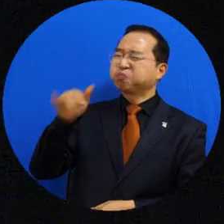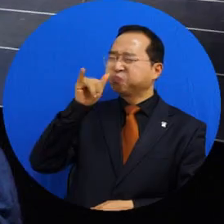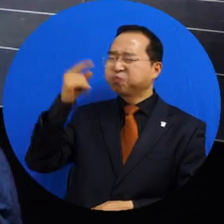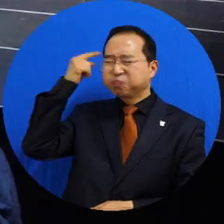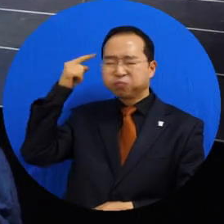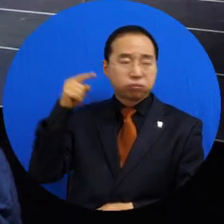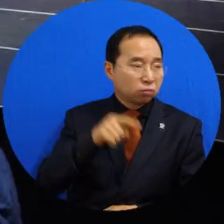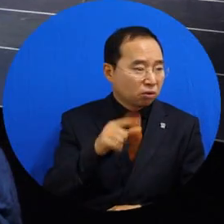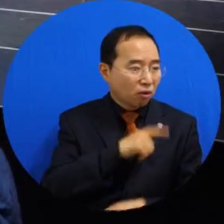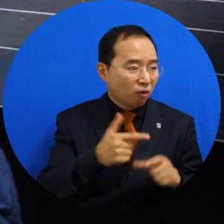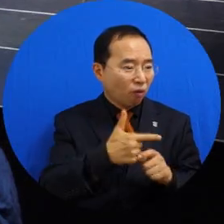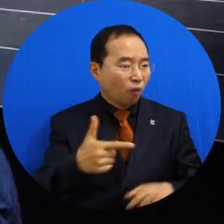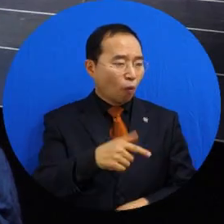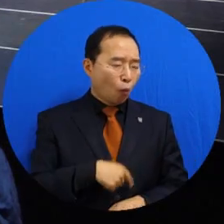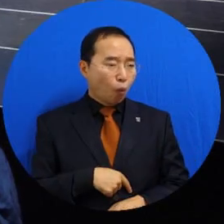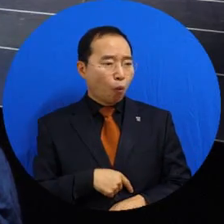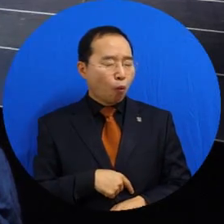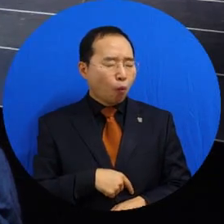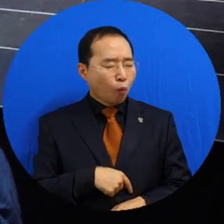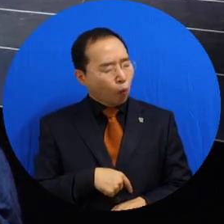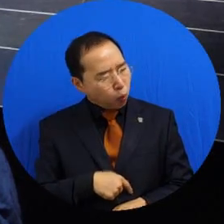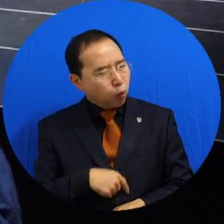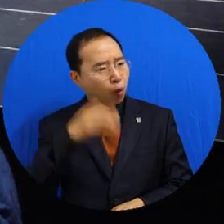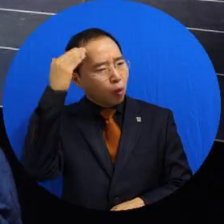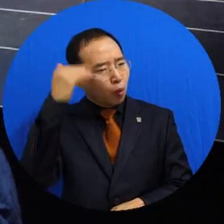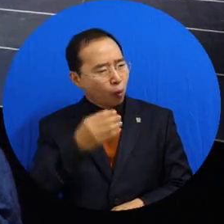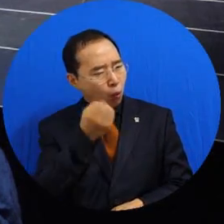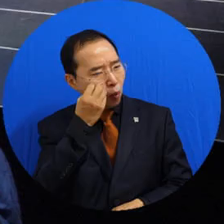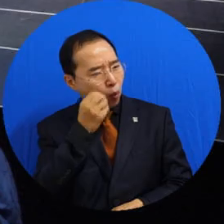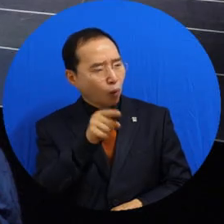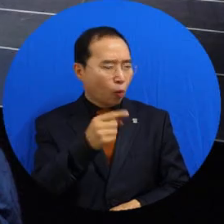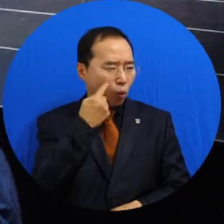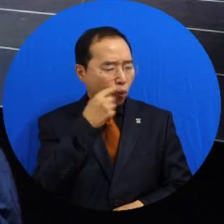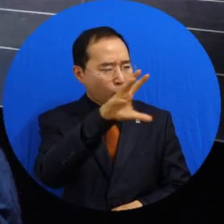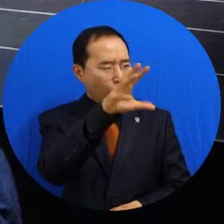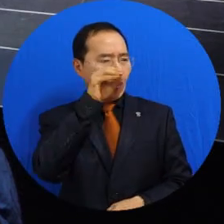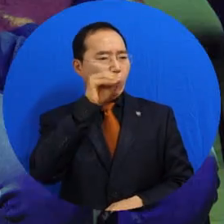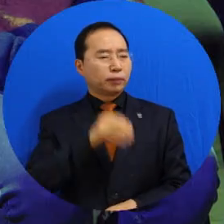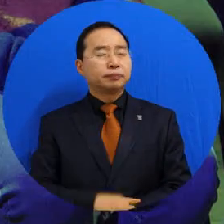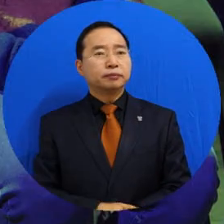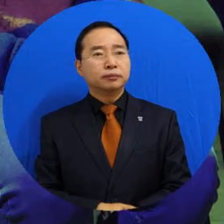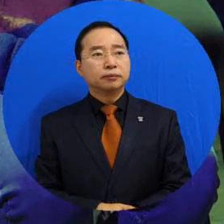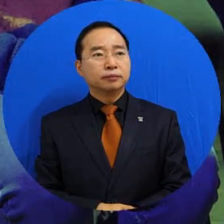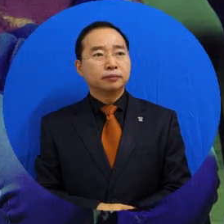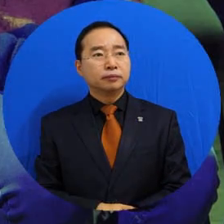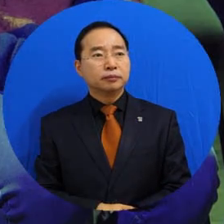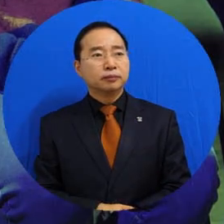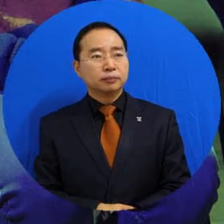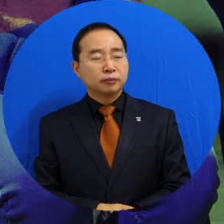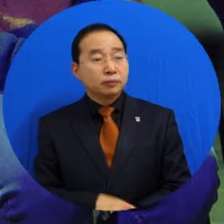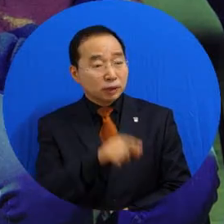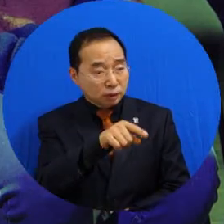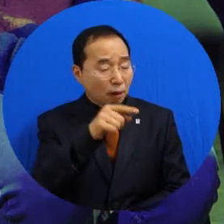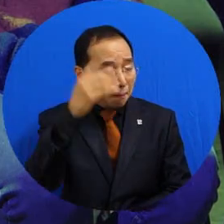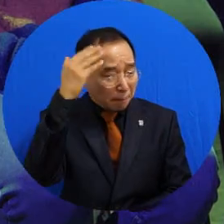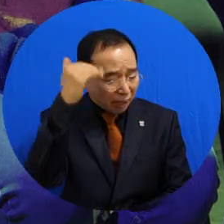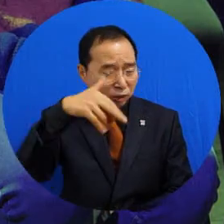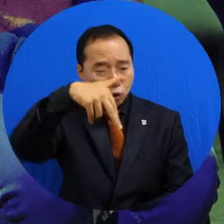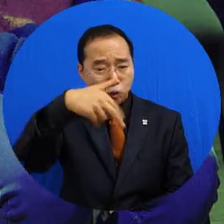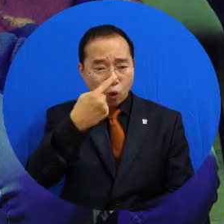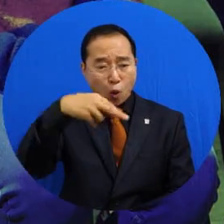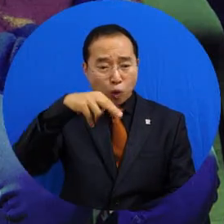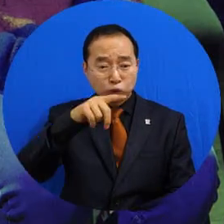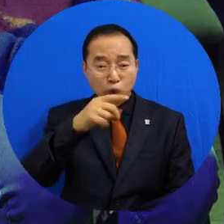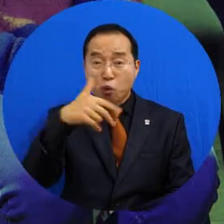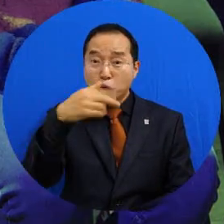있다 이러던 중에 또 다른 한인의 세계를 처음으로 맛보게 된 거죠. 그래서 거기서 많은 조선족 친구들을